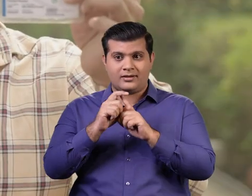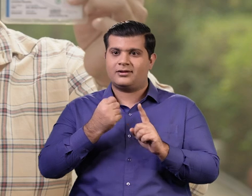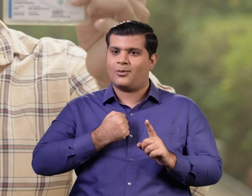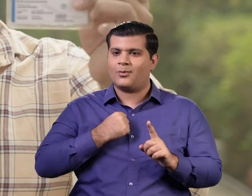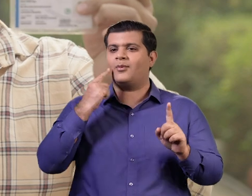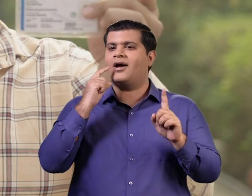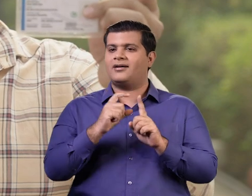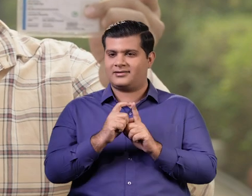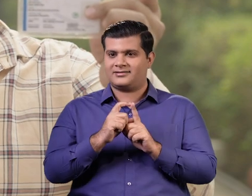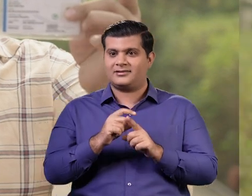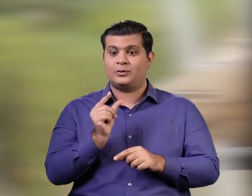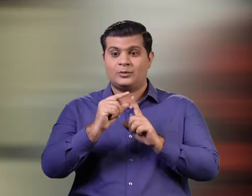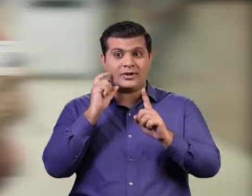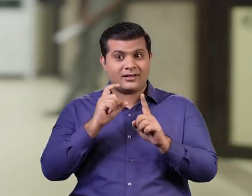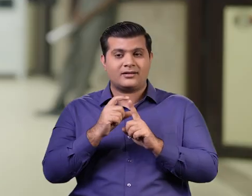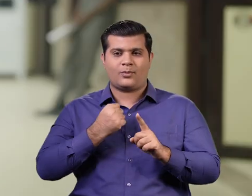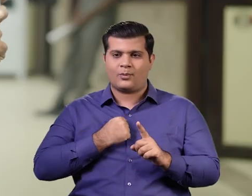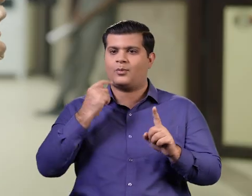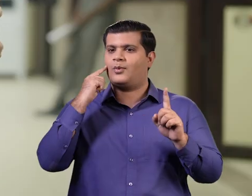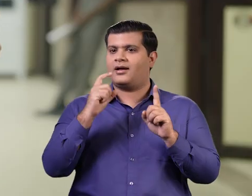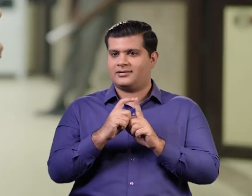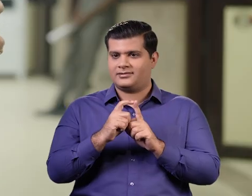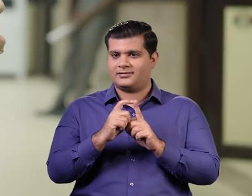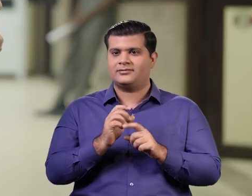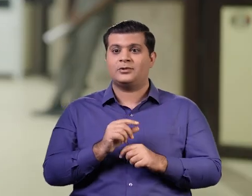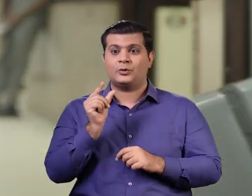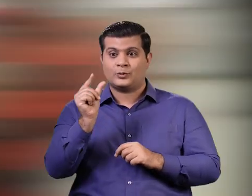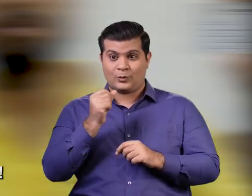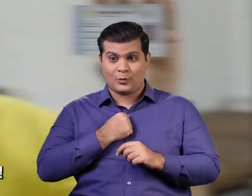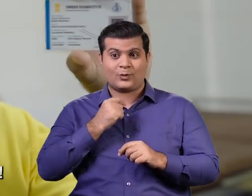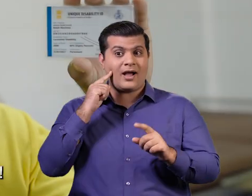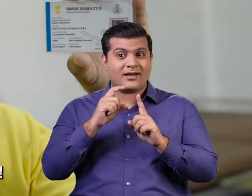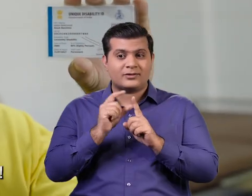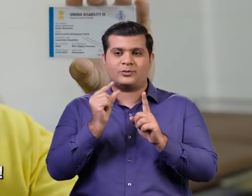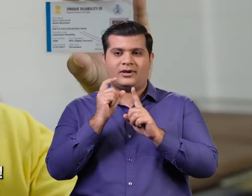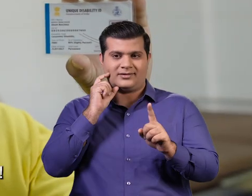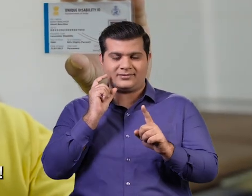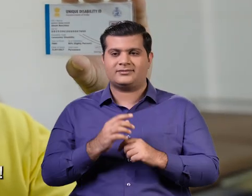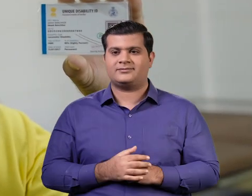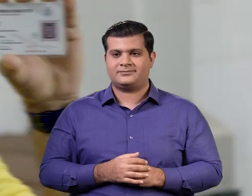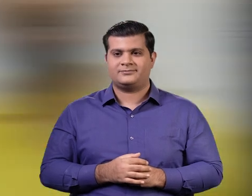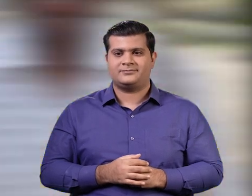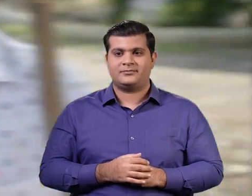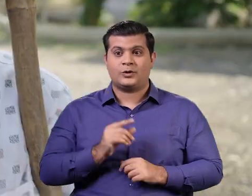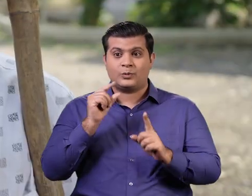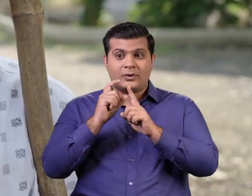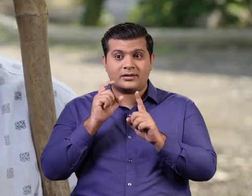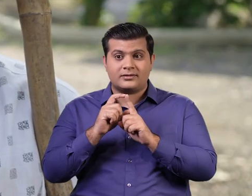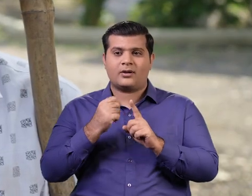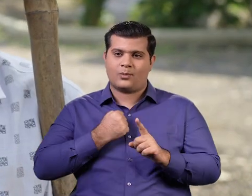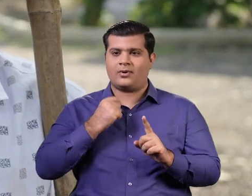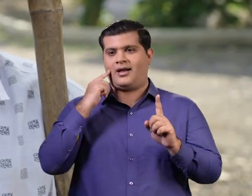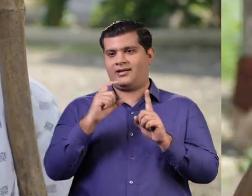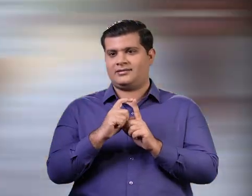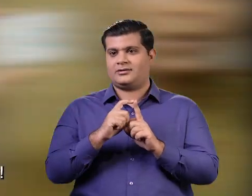आईडी मेरी पहचान यूडी आईडी मेरी पहचान मेरी पहचान मेरी यूडी आईडी यूडी